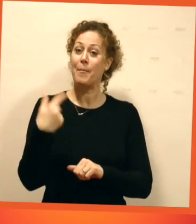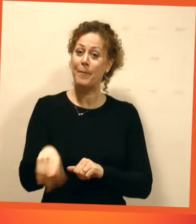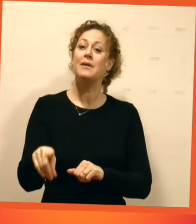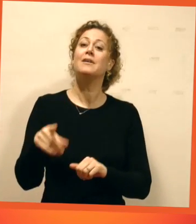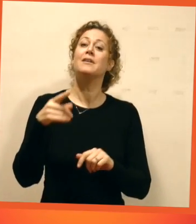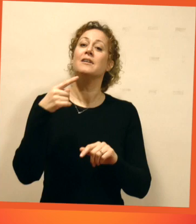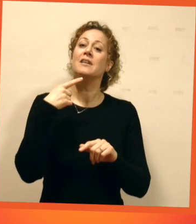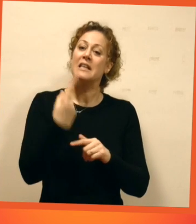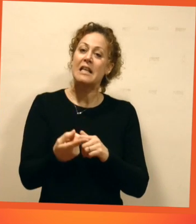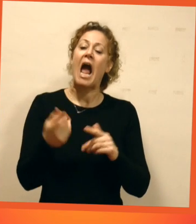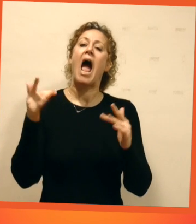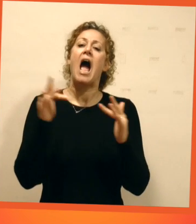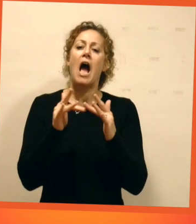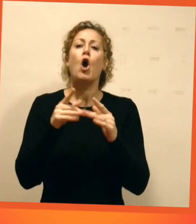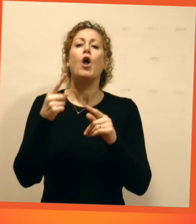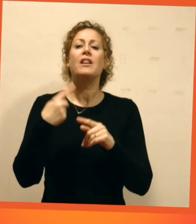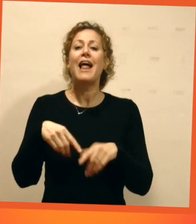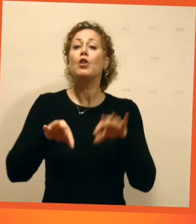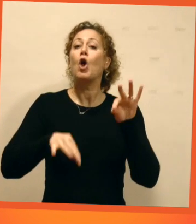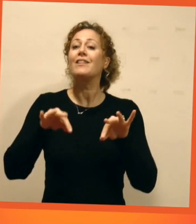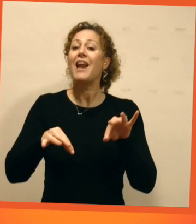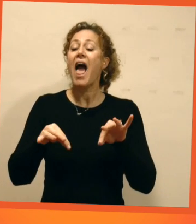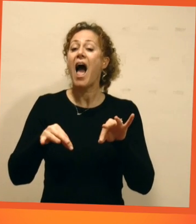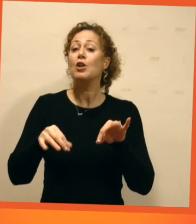ricordato prima Sandra,